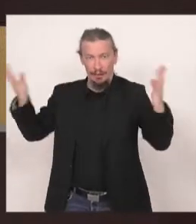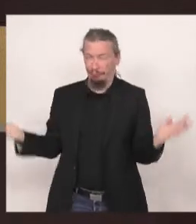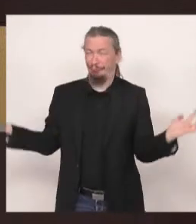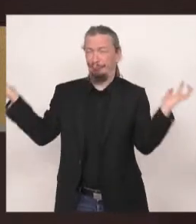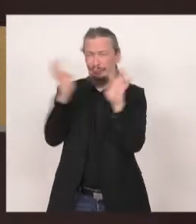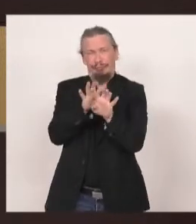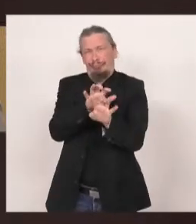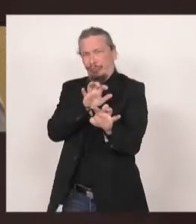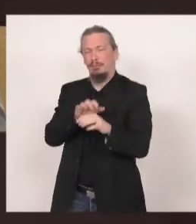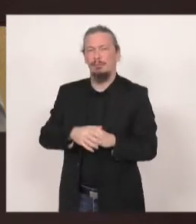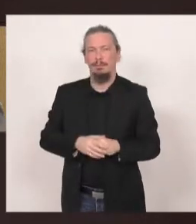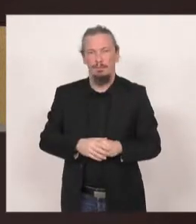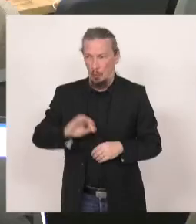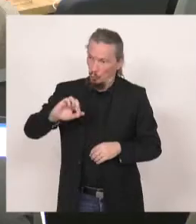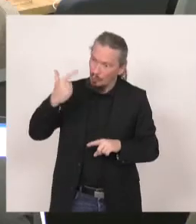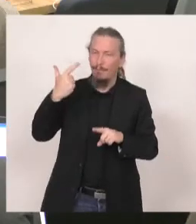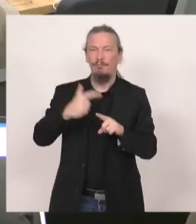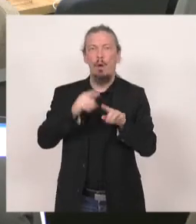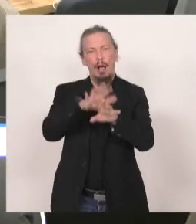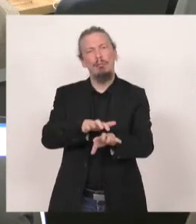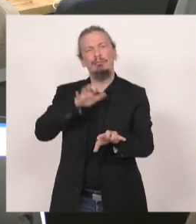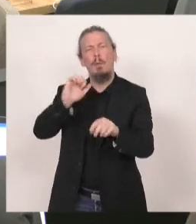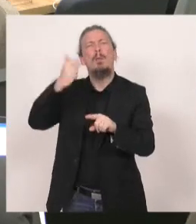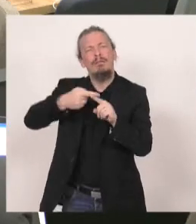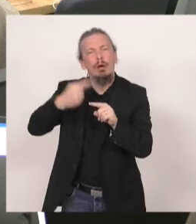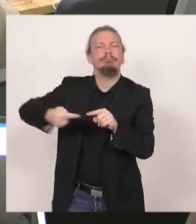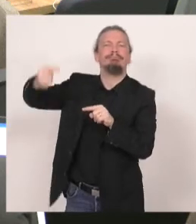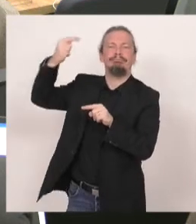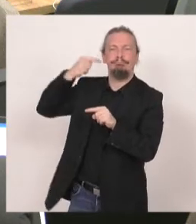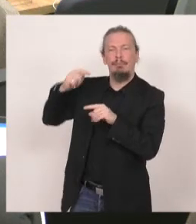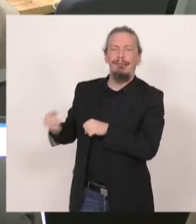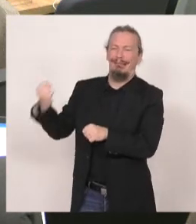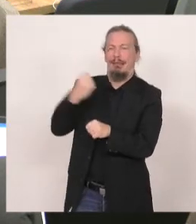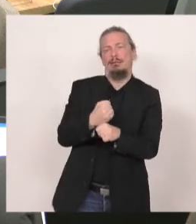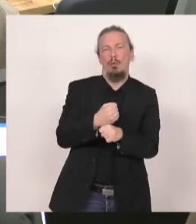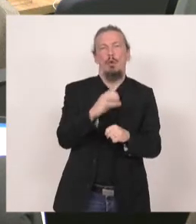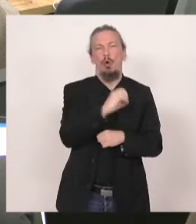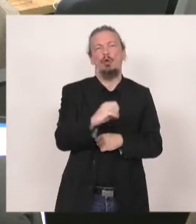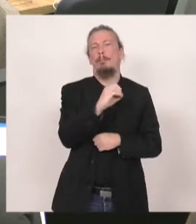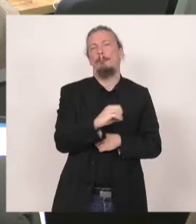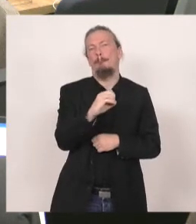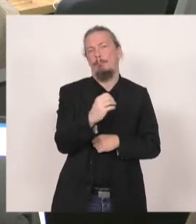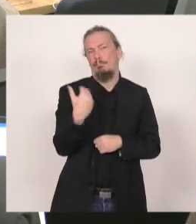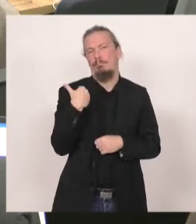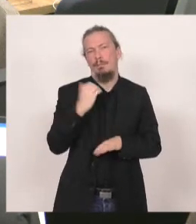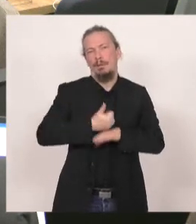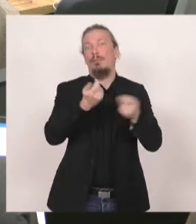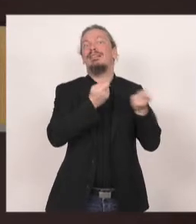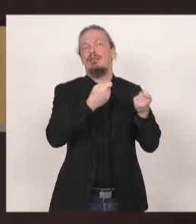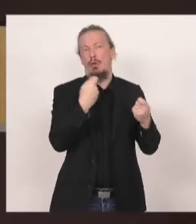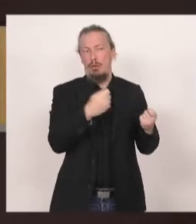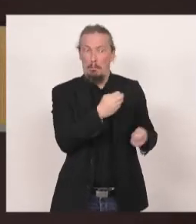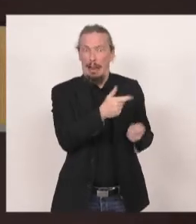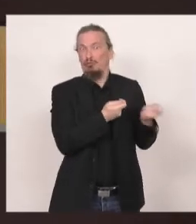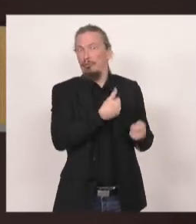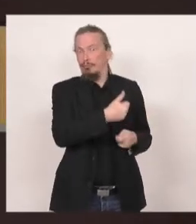avons d'ailleurs lors de cette 2e plénière, la première ayant été celle d'installation en octobre sous la présidence du président,